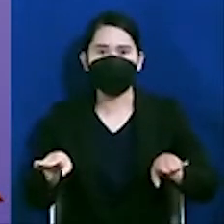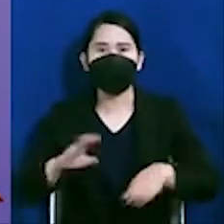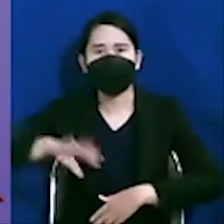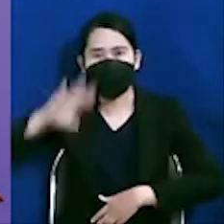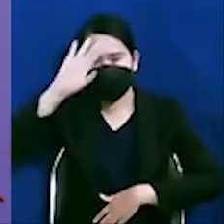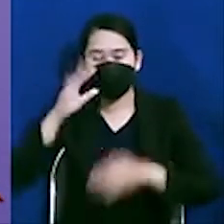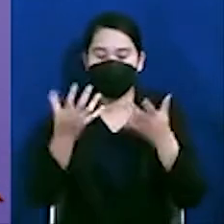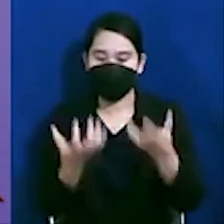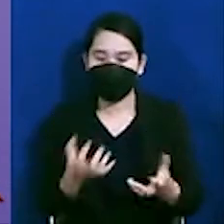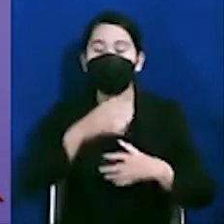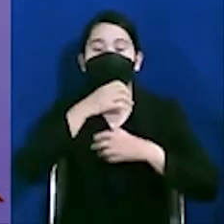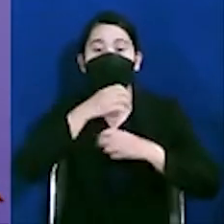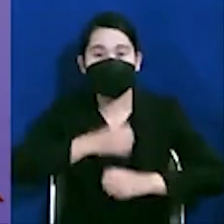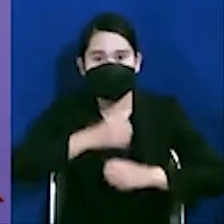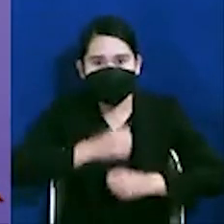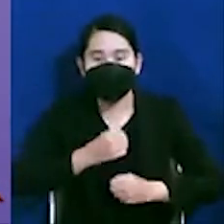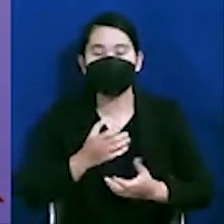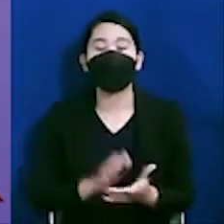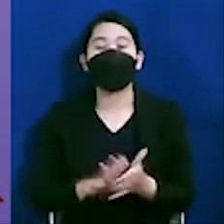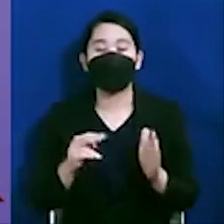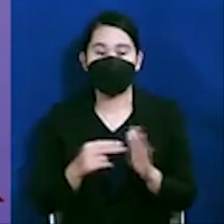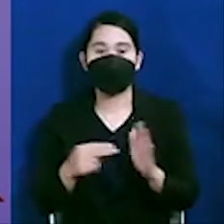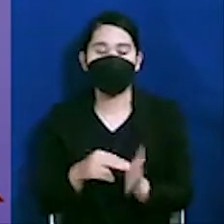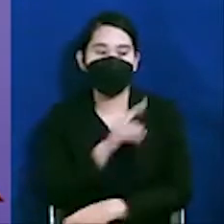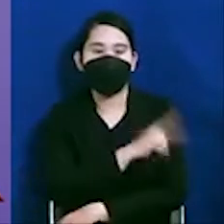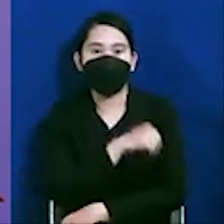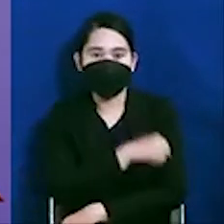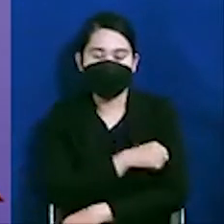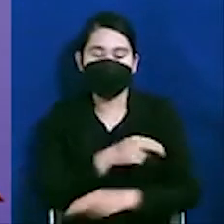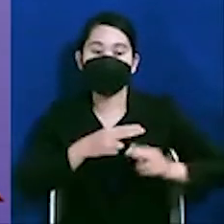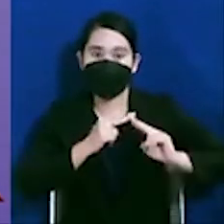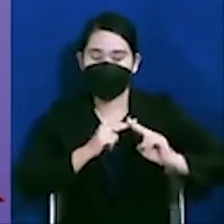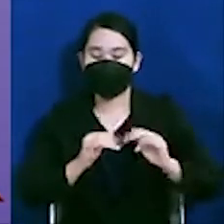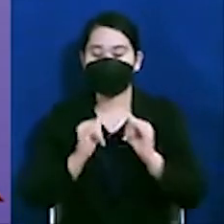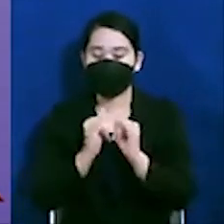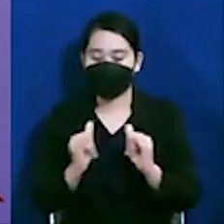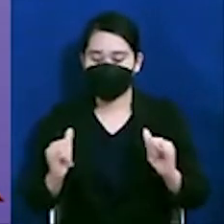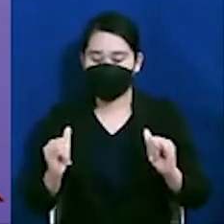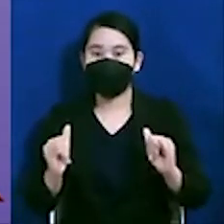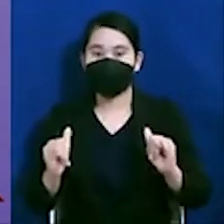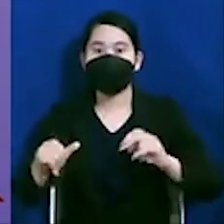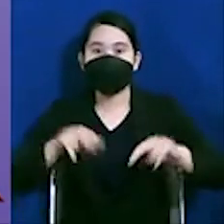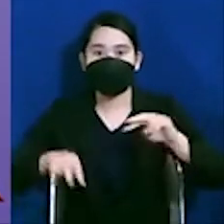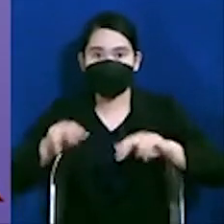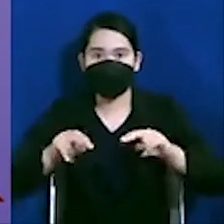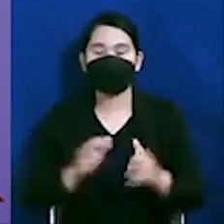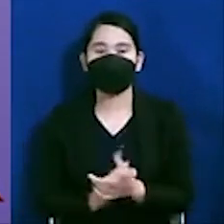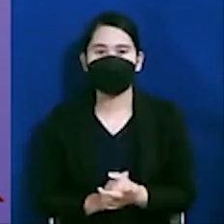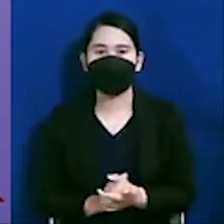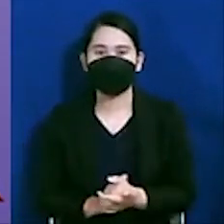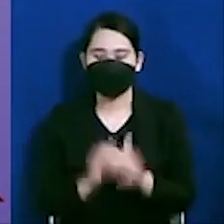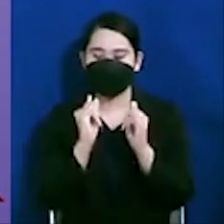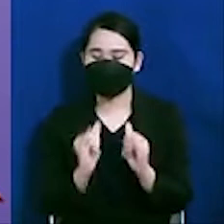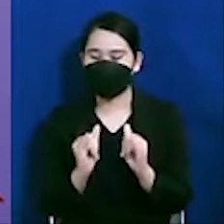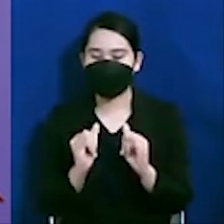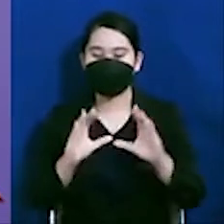ครับเช่นน่าอยู่มากเป็นกลุ่มเสี่ยงนะครับก็ให้ธรรมสาภิบาลเอกชนทุกแห่งช่วยกันดูเตียงนะครับแต่ถ้าไม่สามารถหาตัวและ